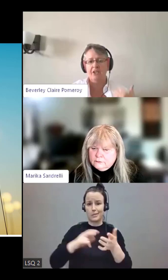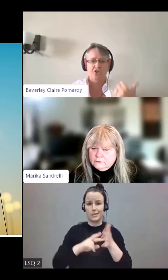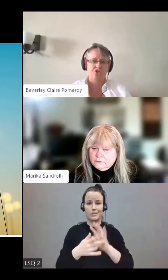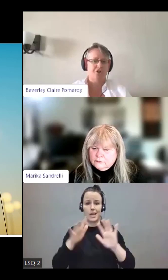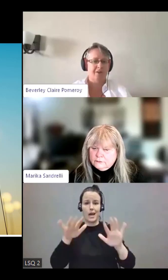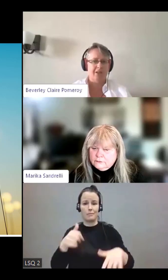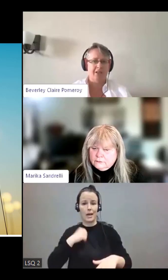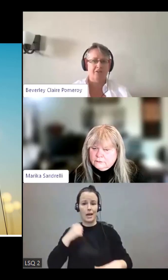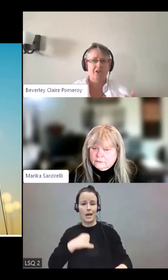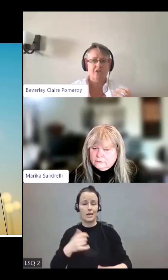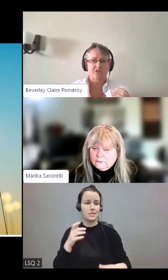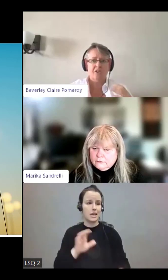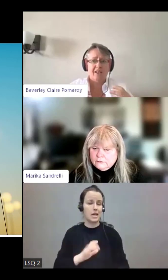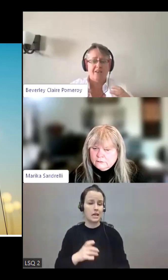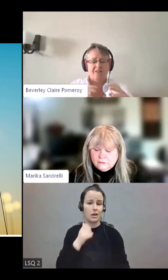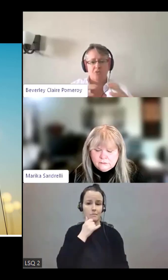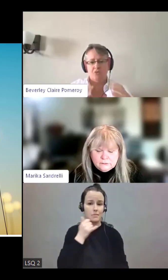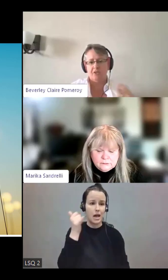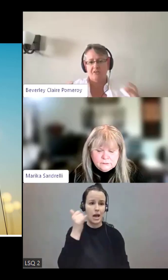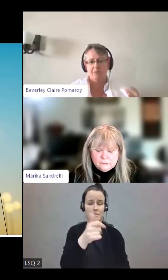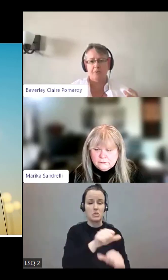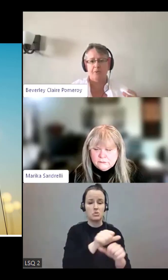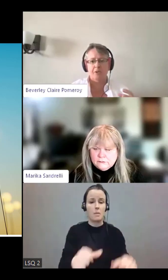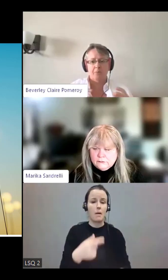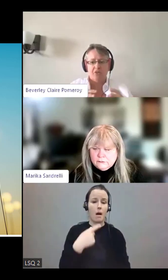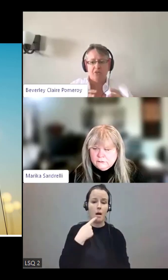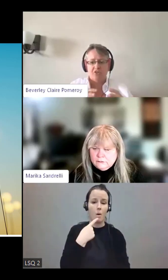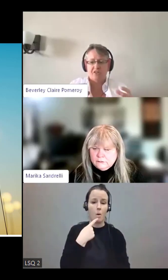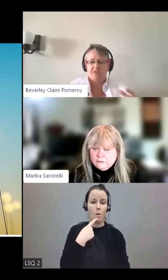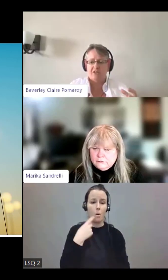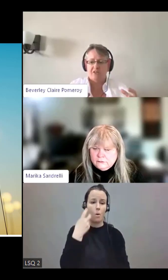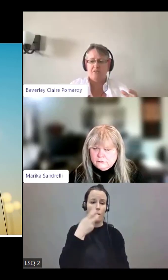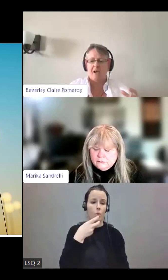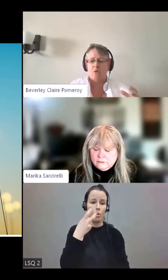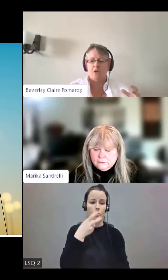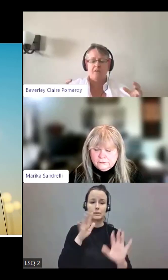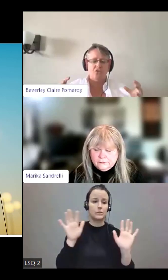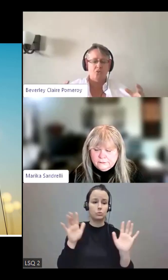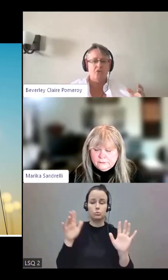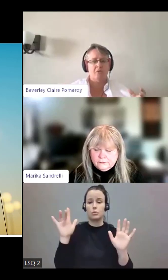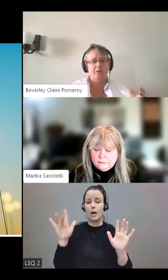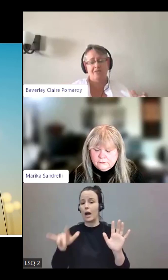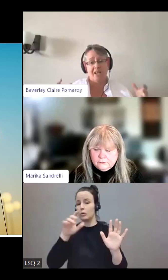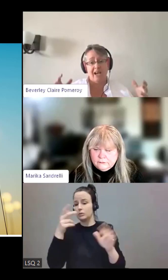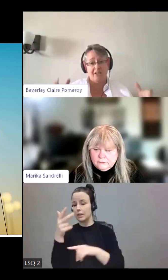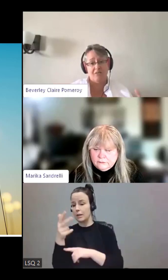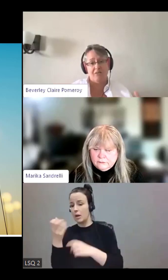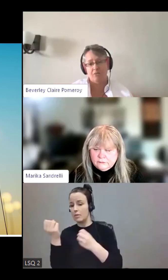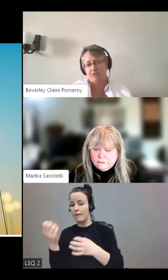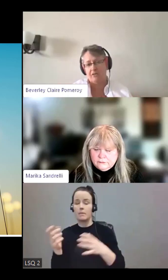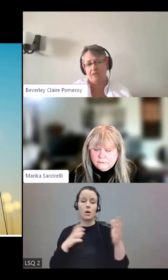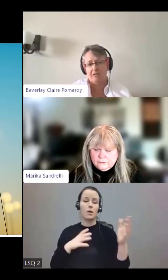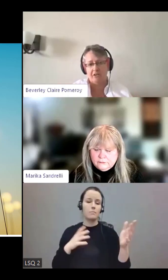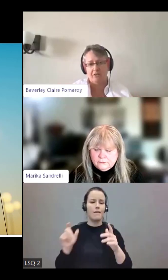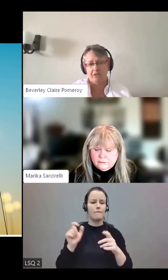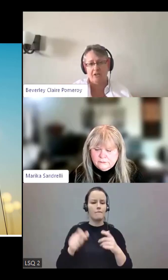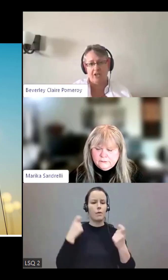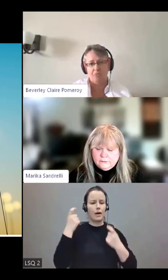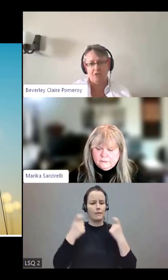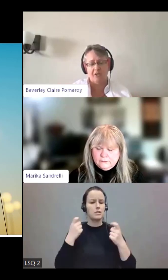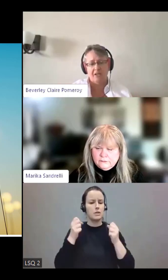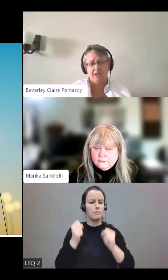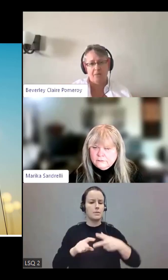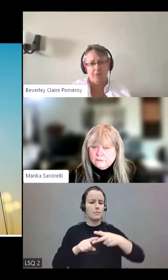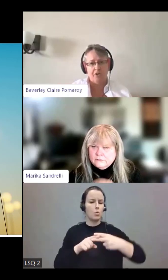encore une fois, ça semble très simple, mais il faut le considérer. Quels sont les outils que nous avons pour activer la résilience dans